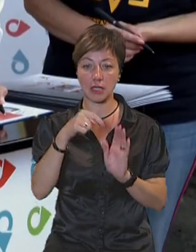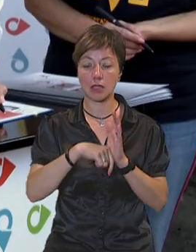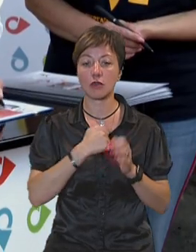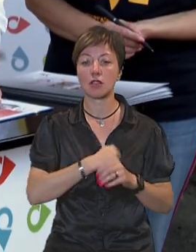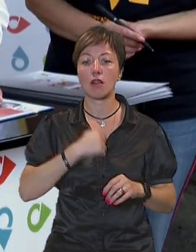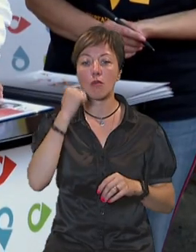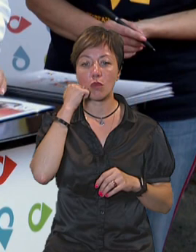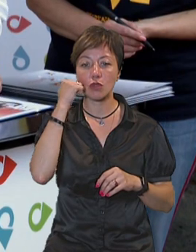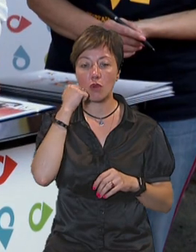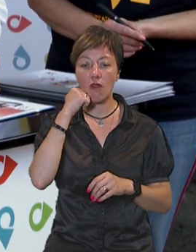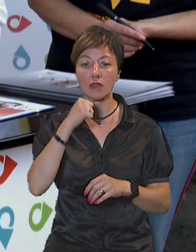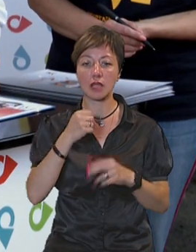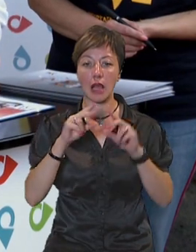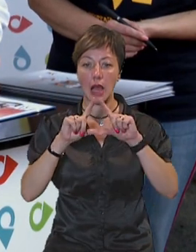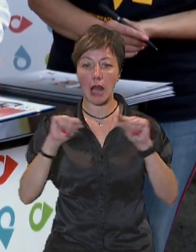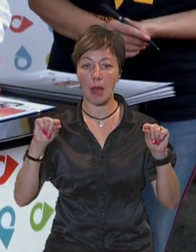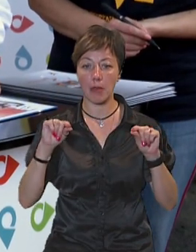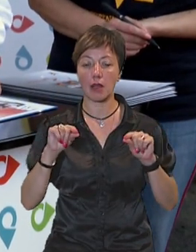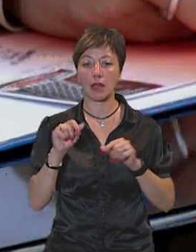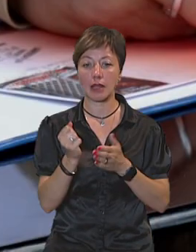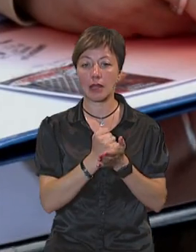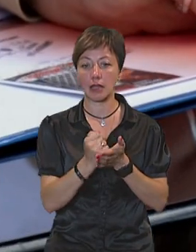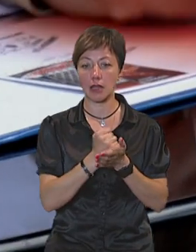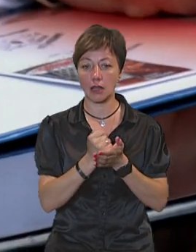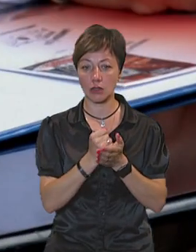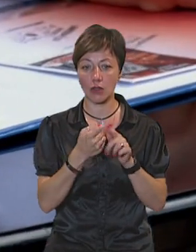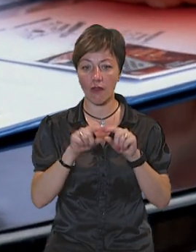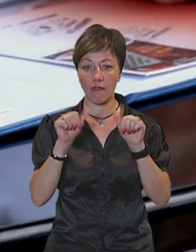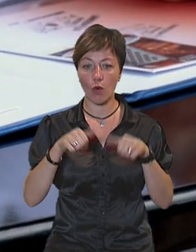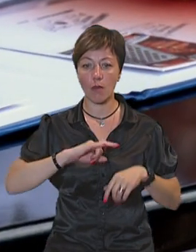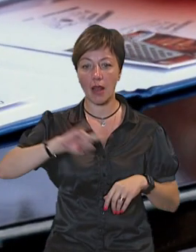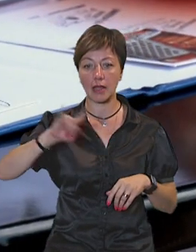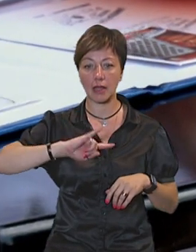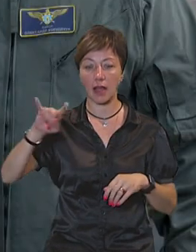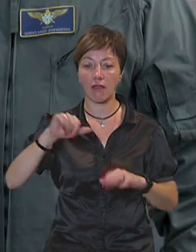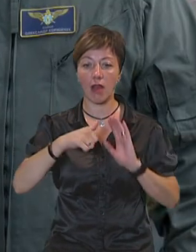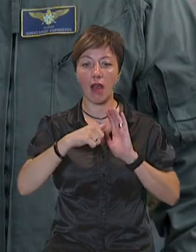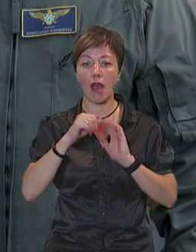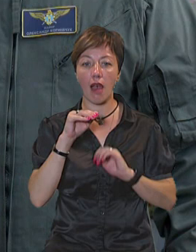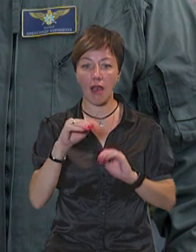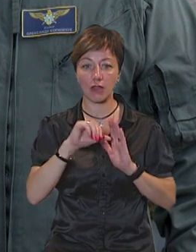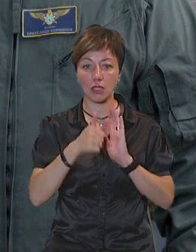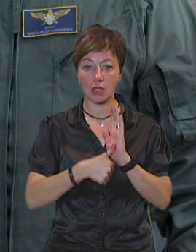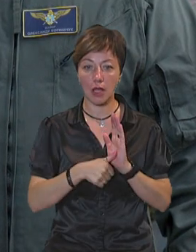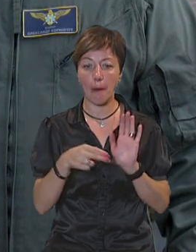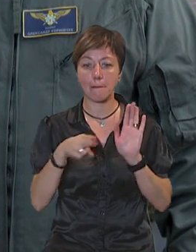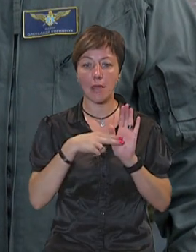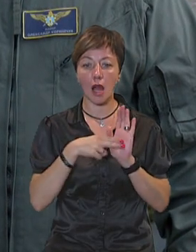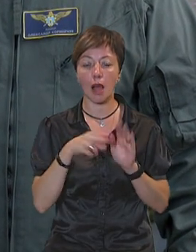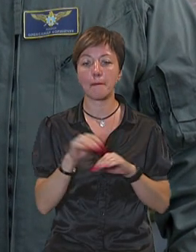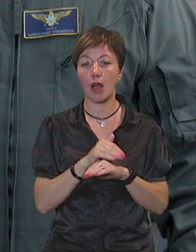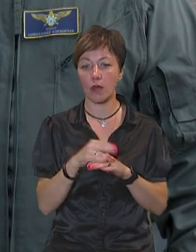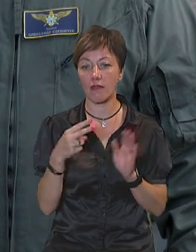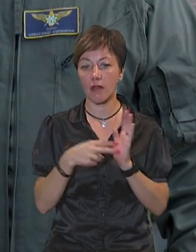зла – московський Кремль, натираючи його на терці з отворами у формі літаків F-16. Марка благодійна,